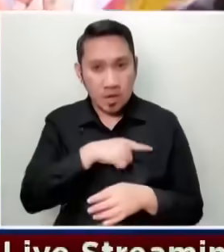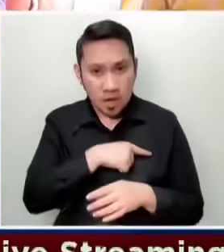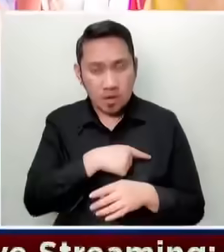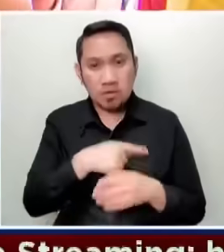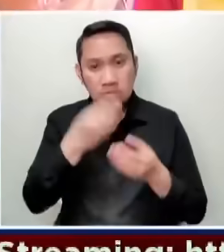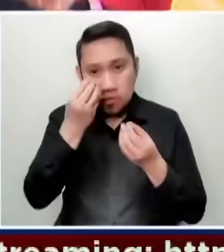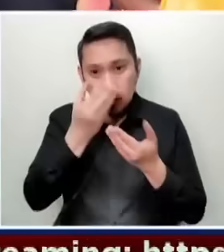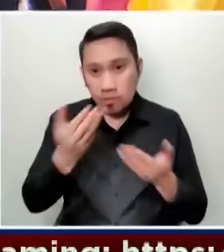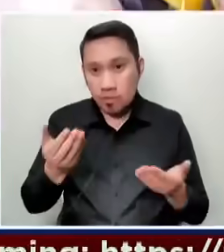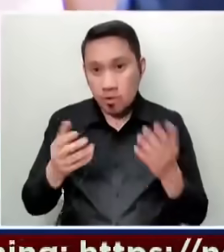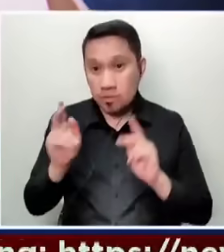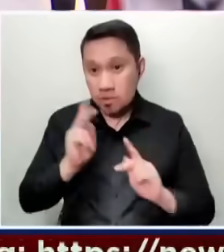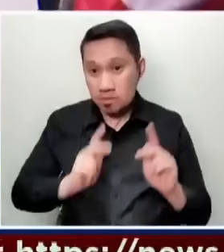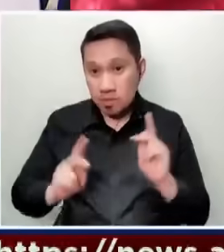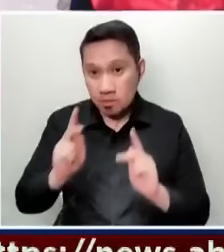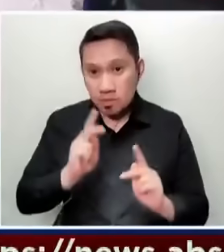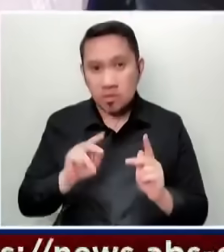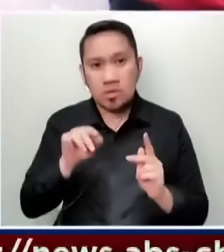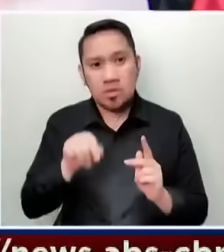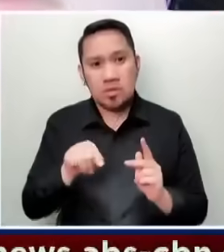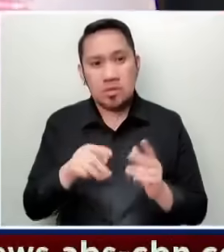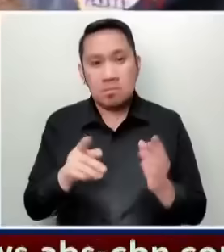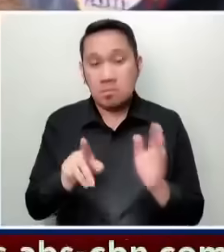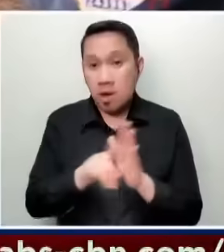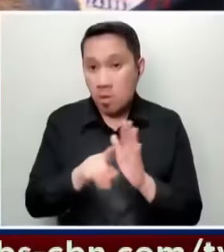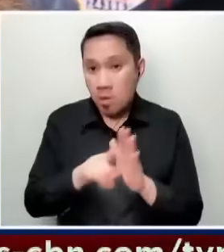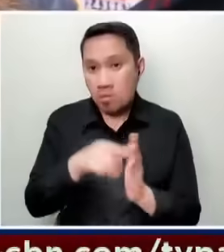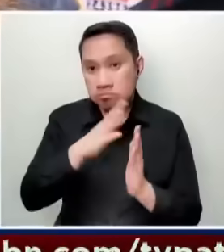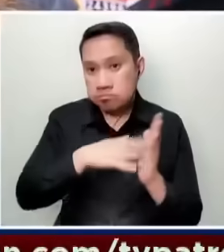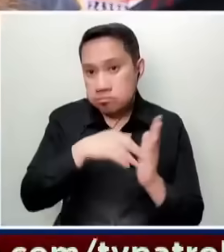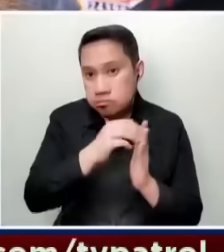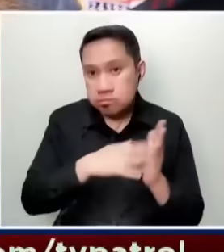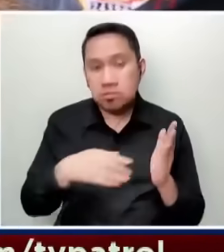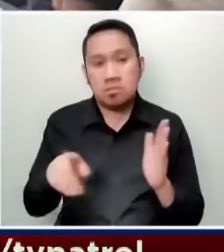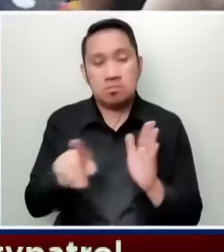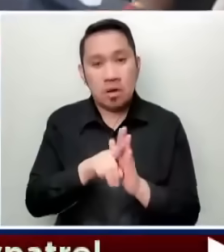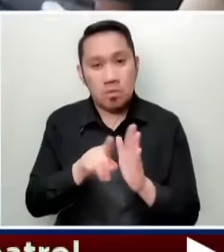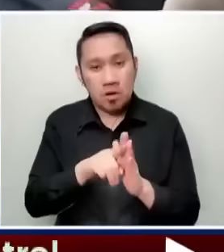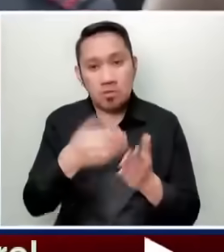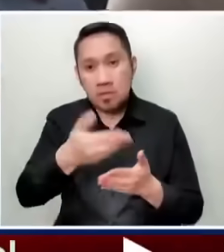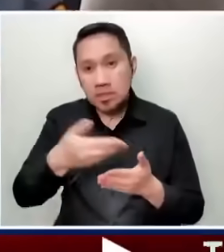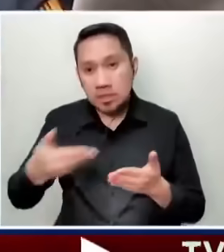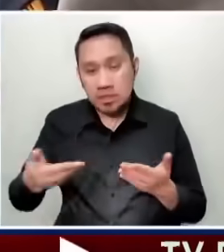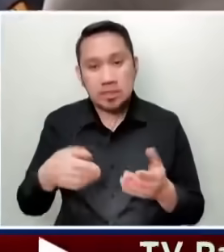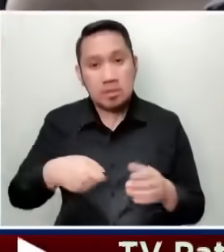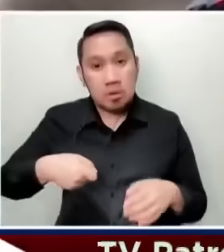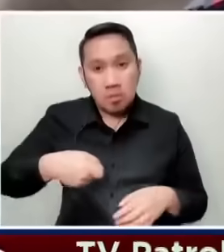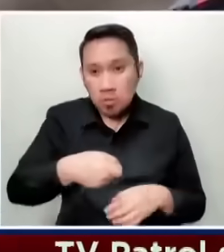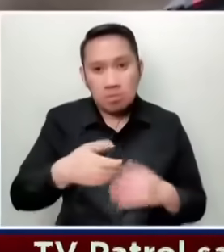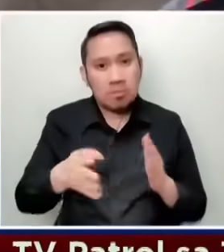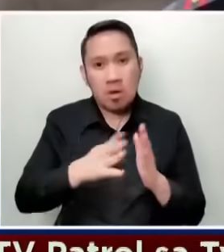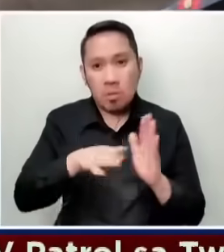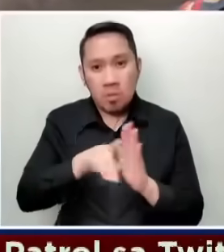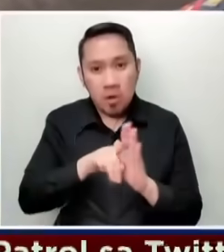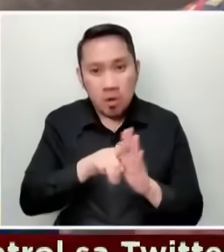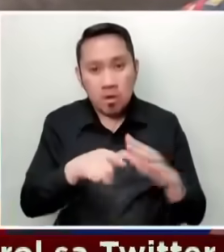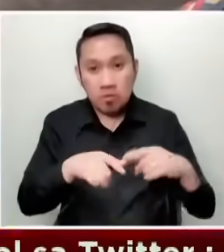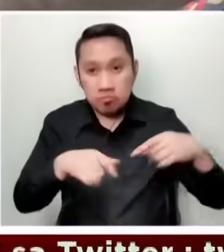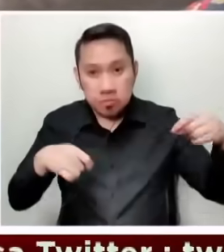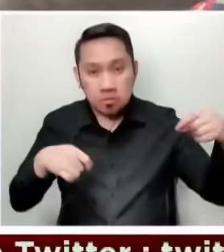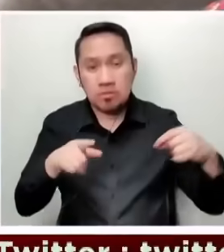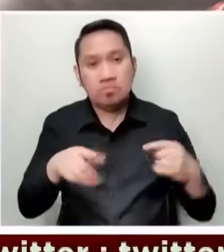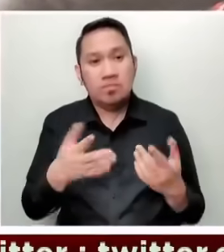lighter, cigarette, at saka mga pintura, bawal din po. Bawal po ang mga deadly weapon. Nakita naman natin, bumuhos ngayong araw na to